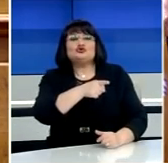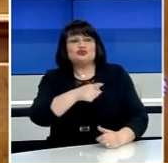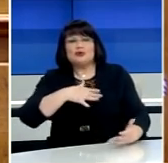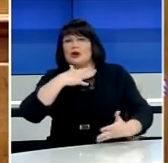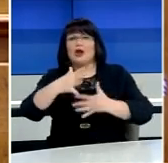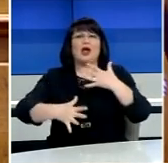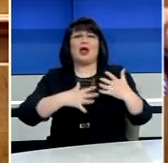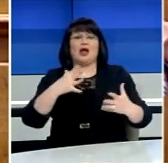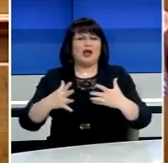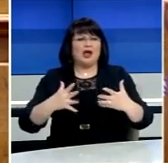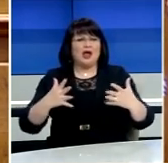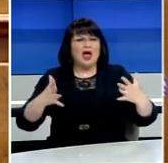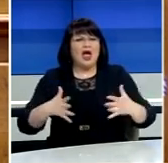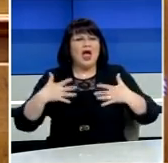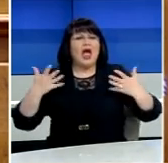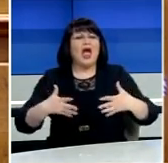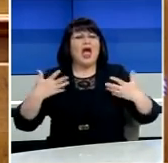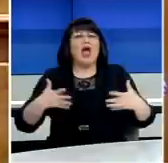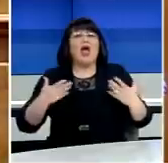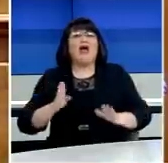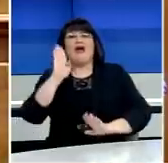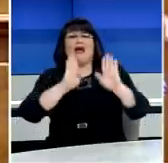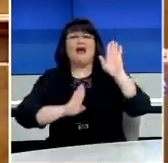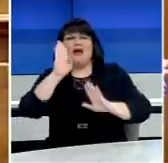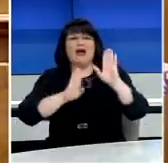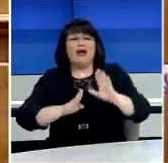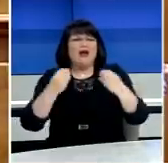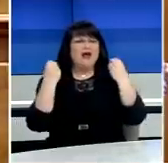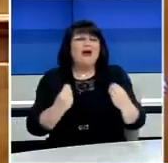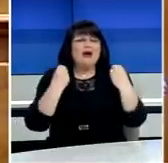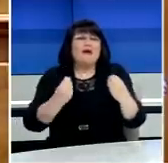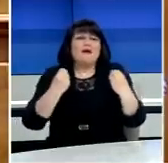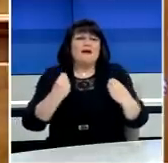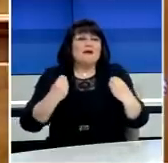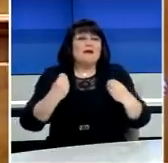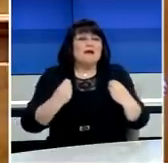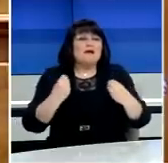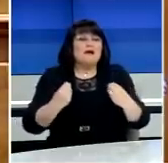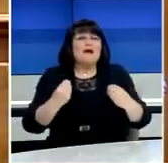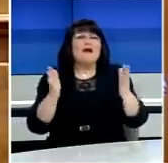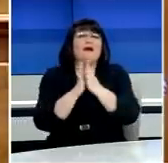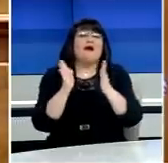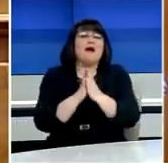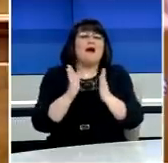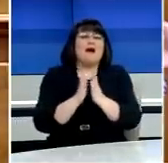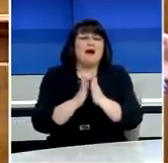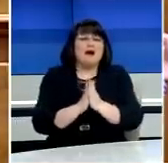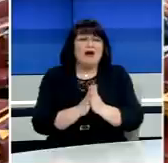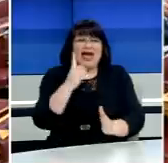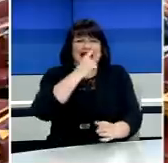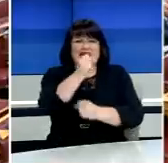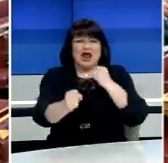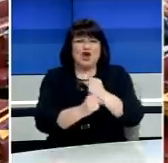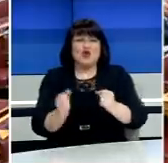χαμός, αλλαλαγμός όλων των χρηματαγορών. Τι φοβερός που ήταν ο Μάκρη. Τι φοβερός που ήταν. Και μέσα σε λιγότερο από ένα